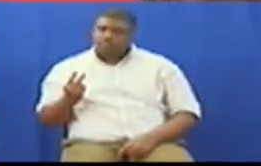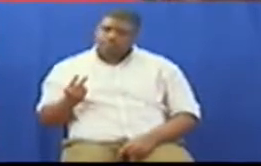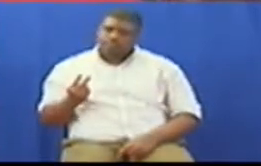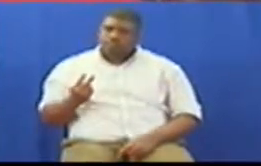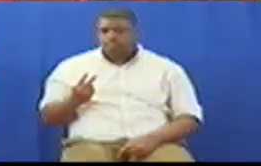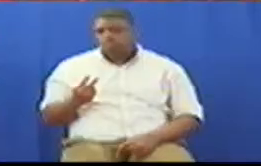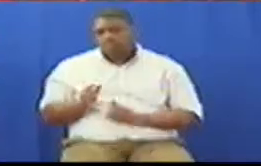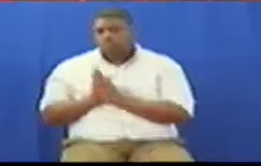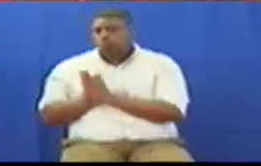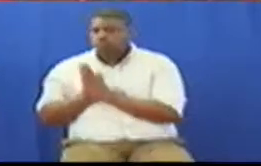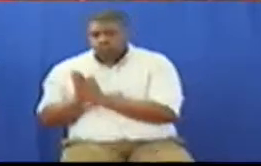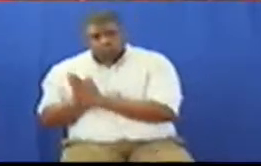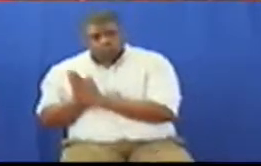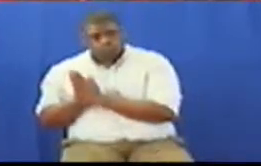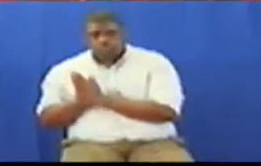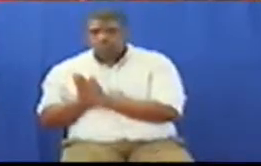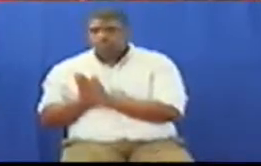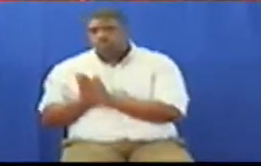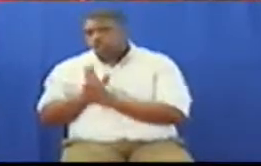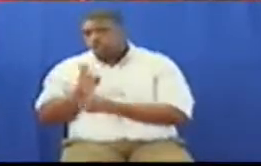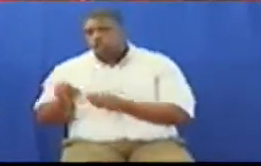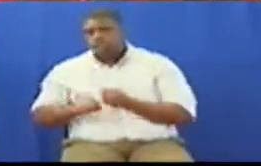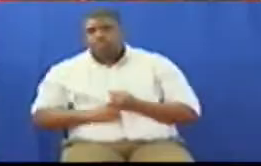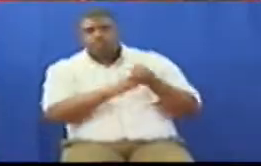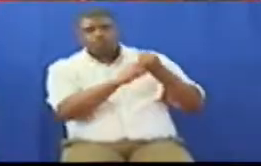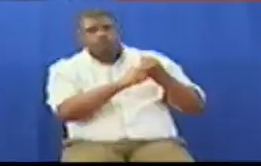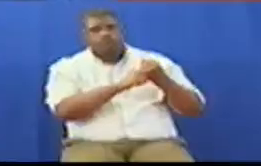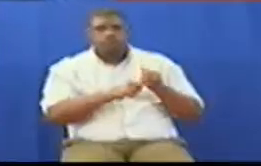Spika, nakushukuru sana na naunga honga ya mkono. Asante.